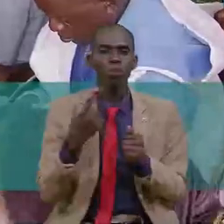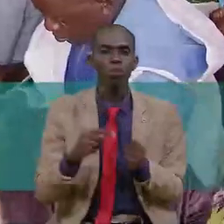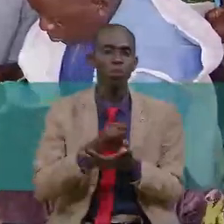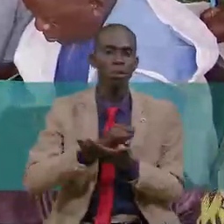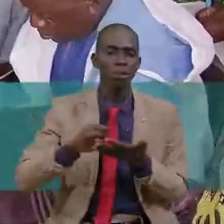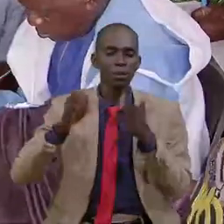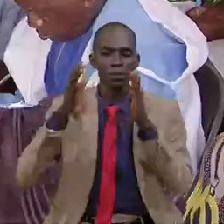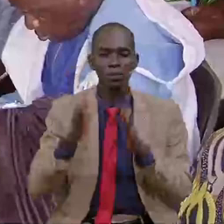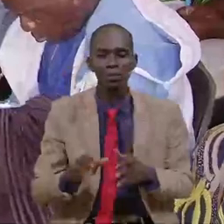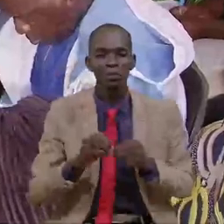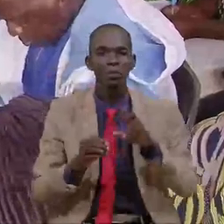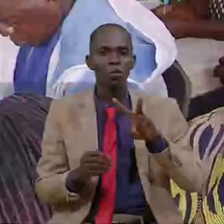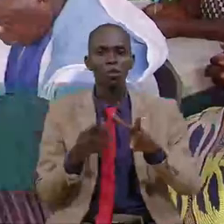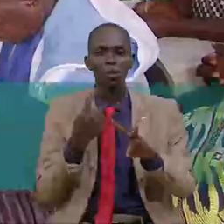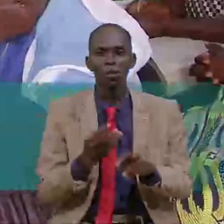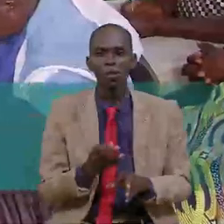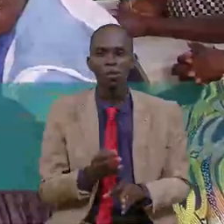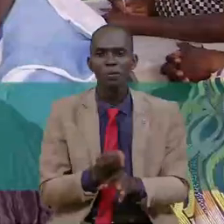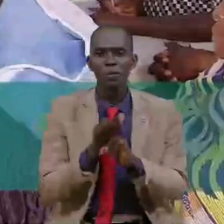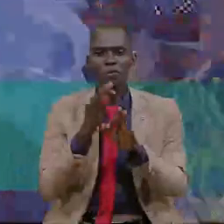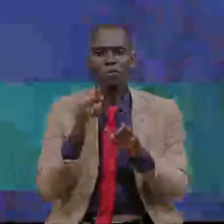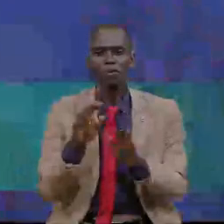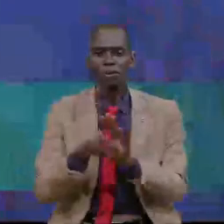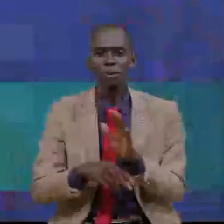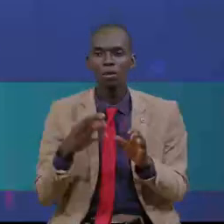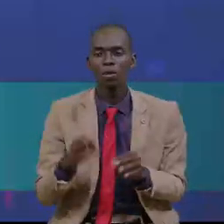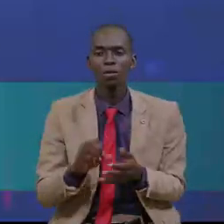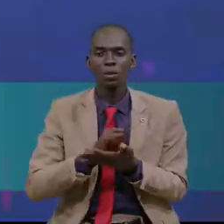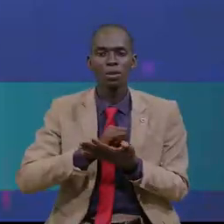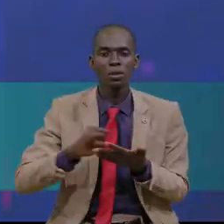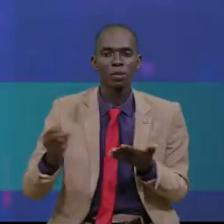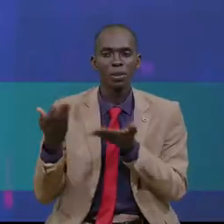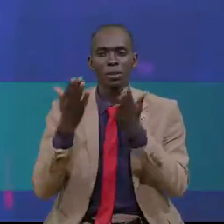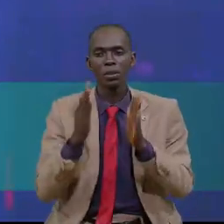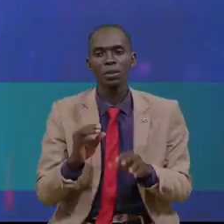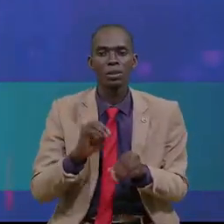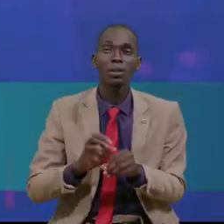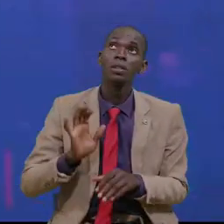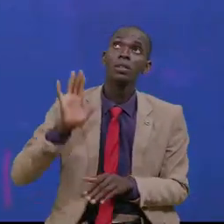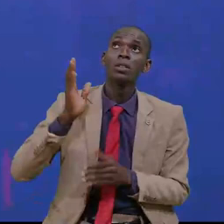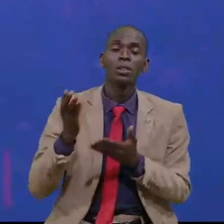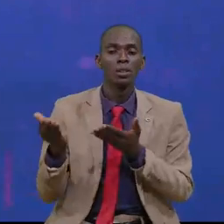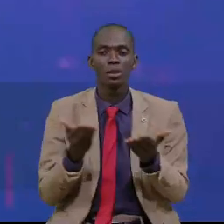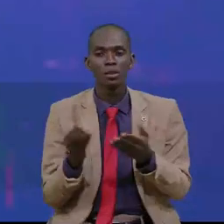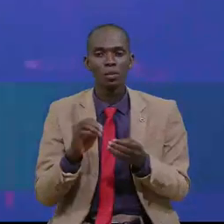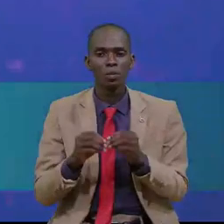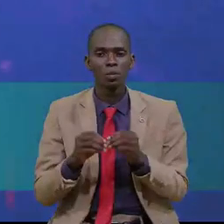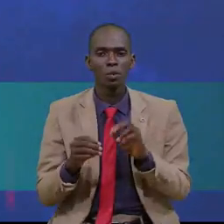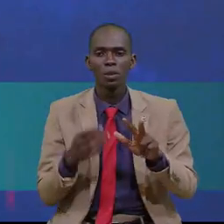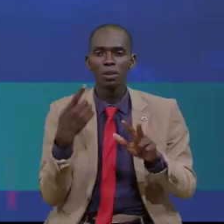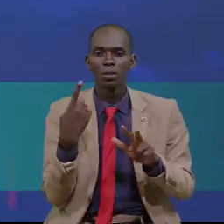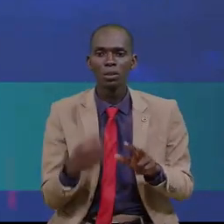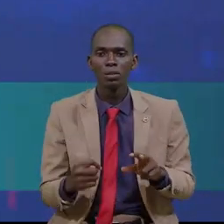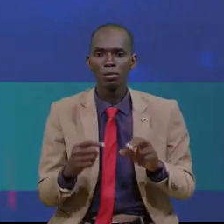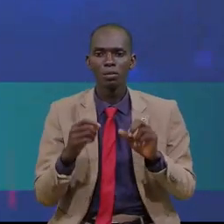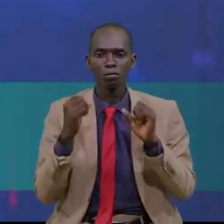Deuxième élément, la fidélité des serviteurs sanctifiés dans son service. Troisième élément, la